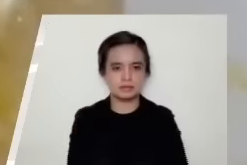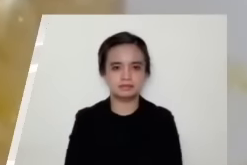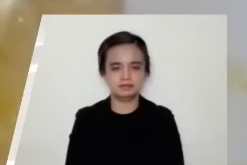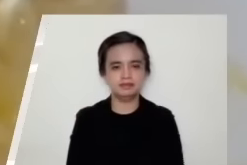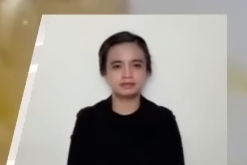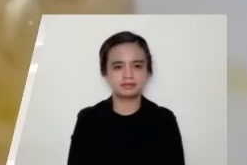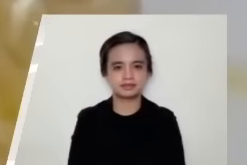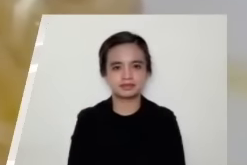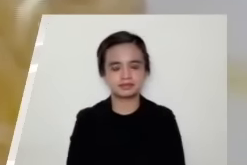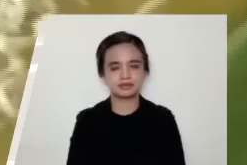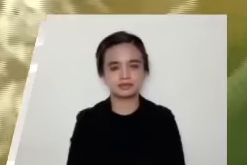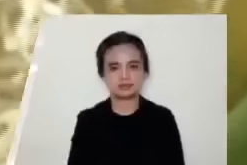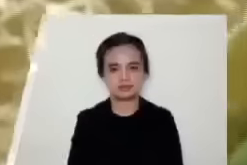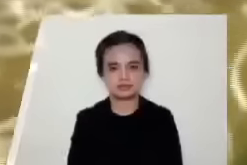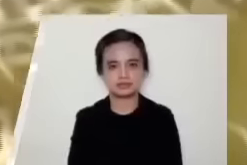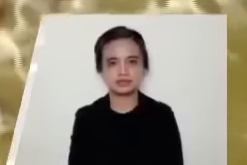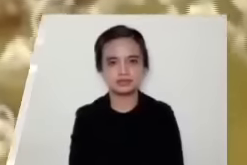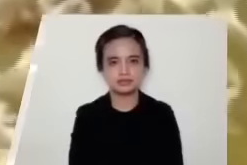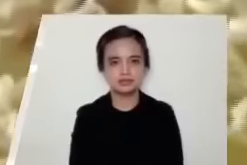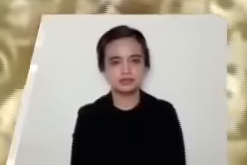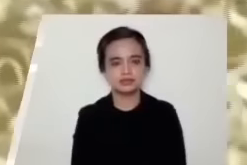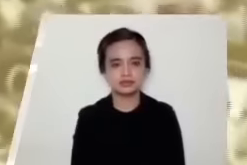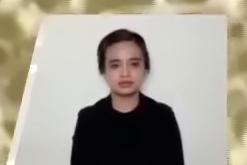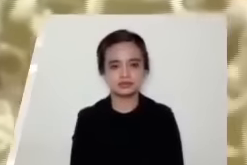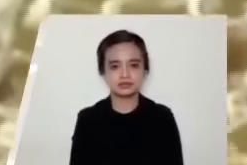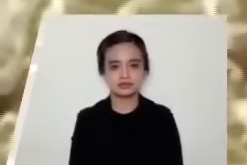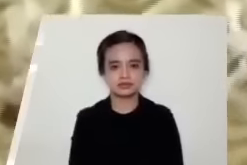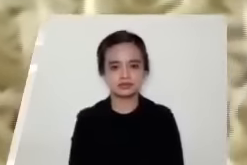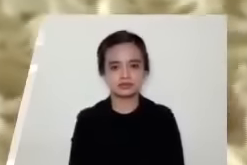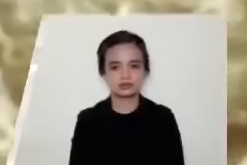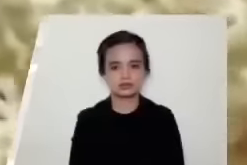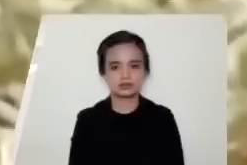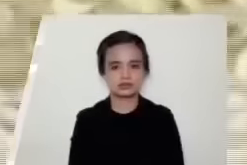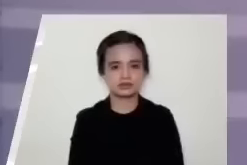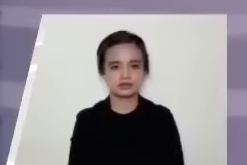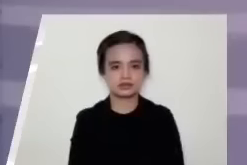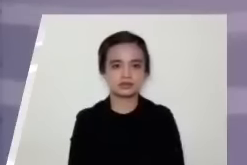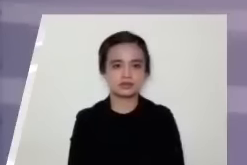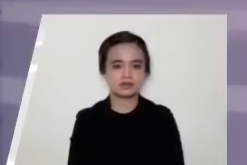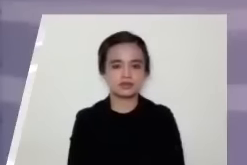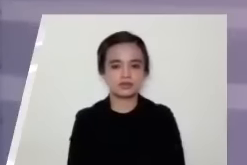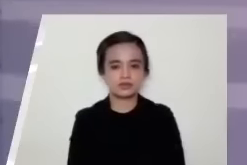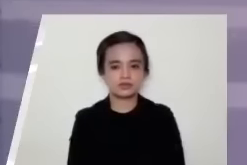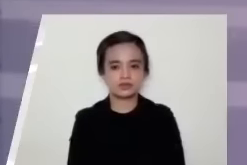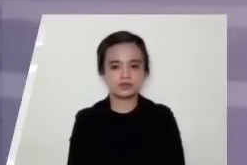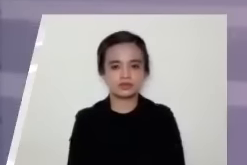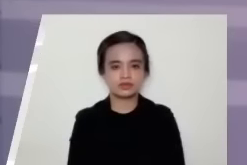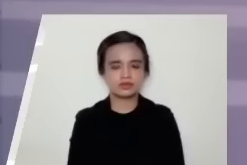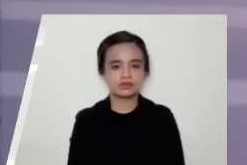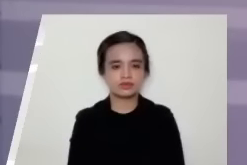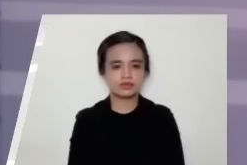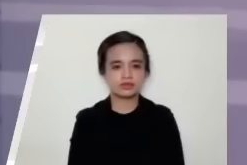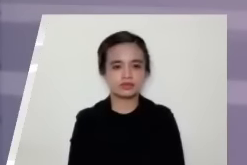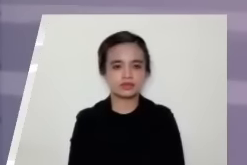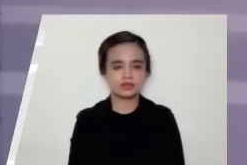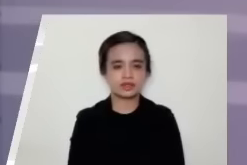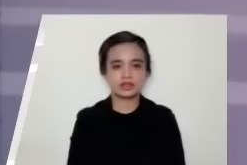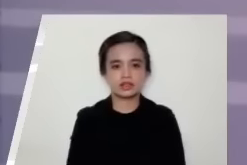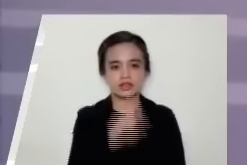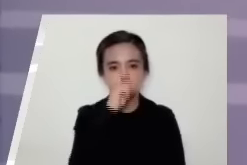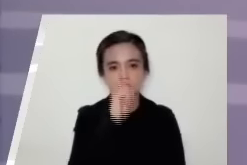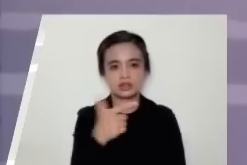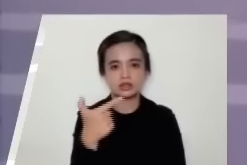GMA Integrated News, Gab de Luna nakatutok 24 oras. Nasagip ang 21 tripulanteng Pinoy